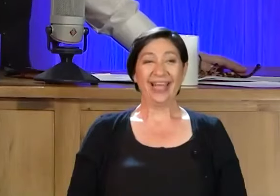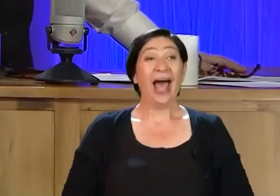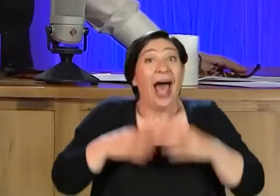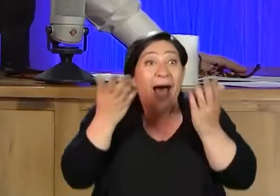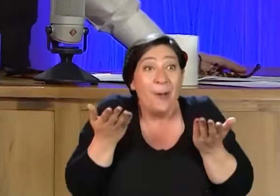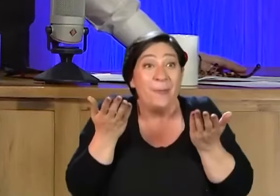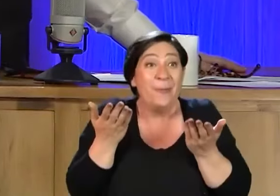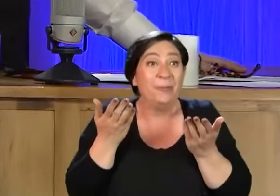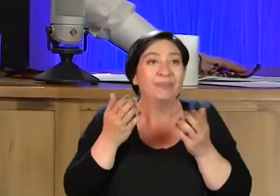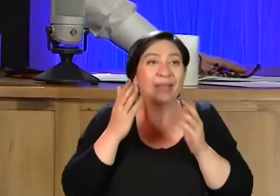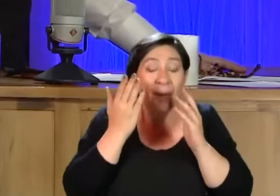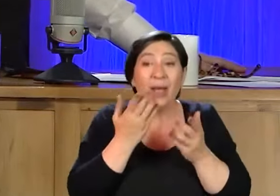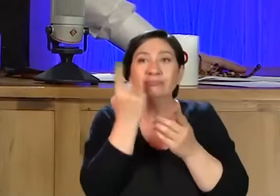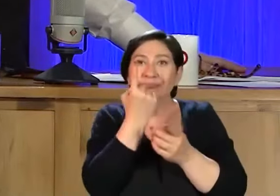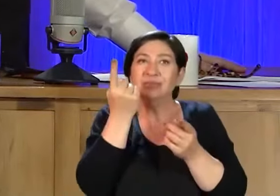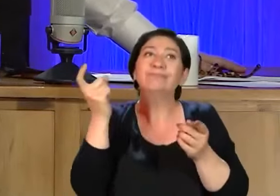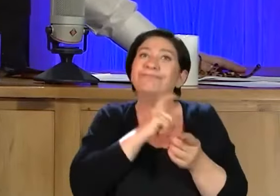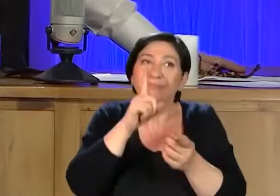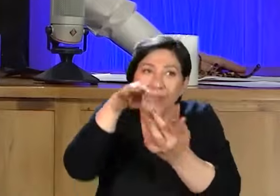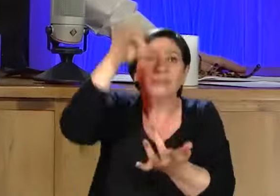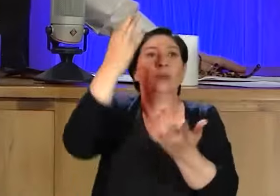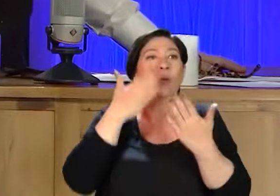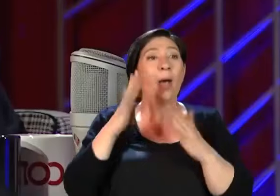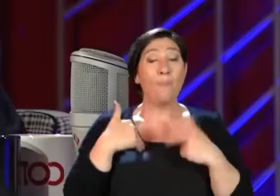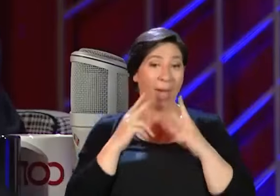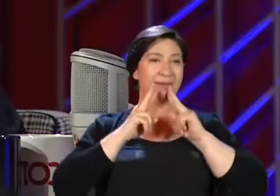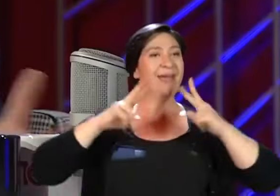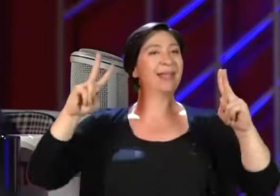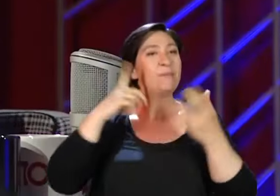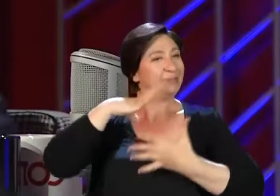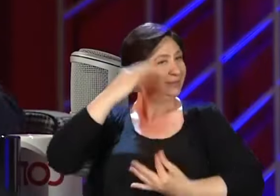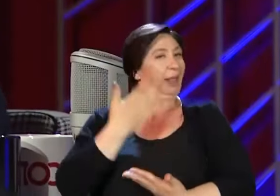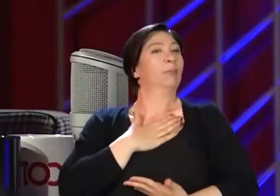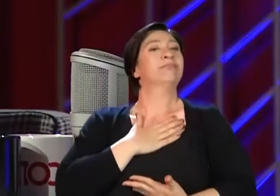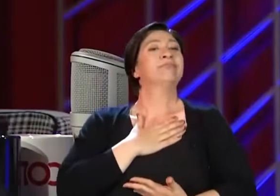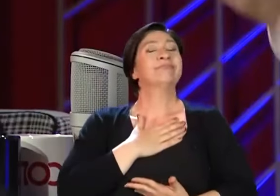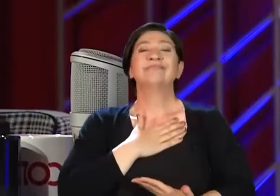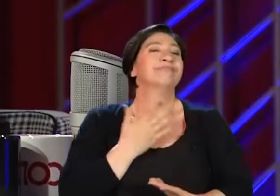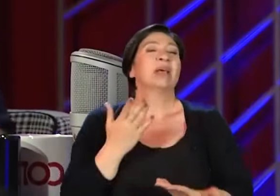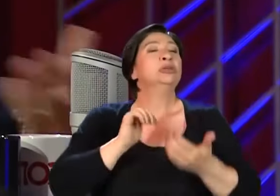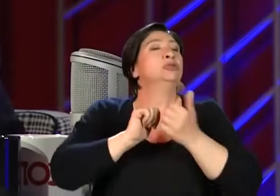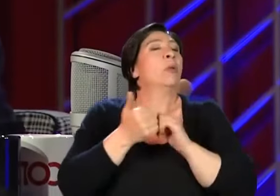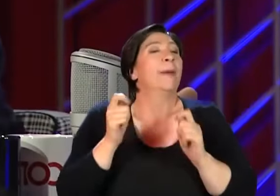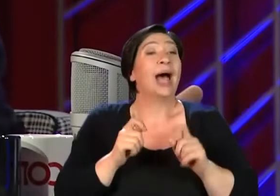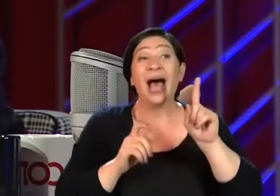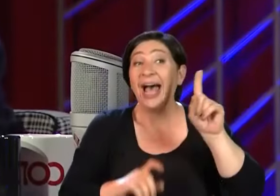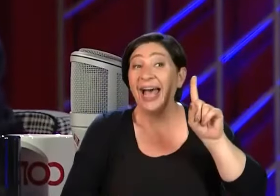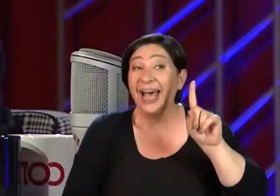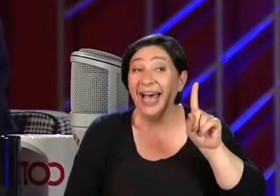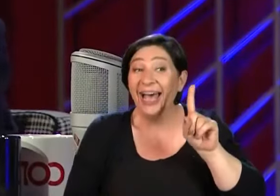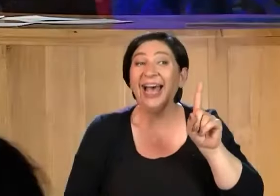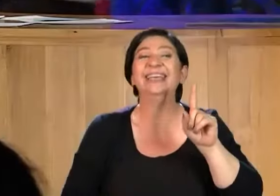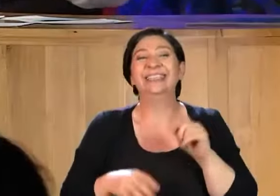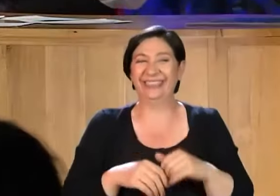Ama ben... Ya bir insan bir şey, hiçbir şey mi olmaz? Ya ben renkli bir insanım yani. Hani spor hayır, yaptı hayır, ve hayır. Değil miyim?